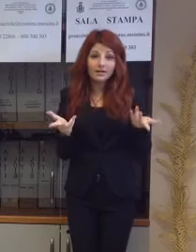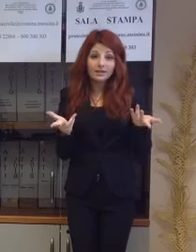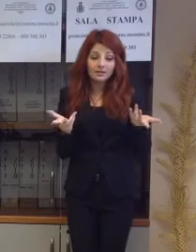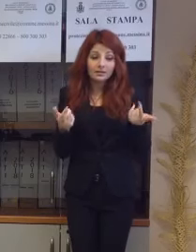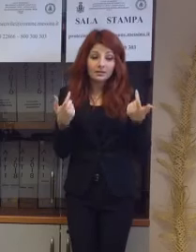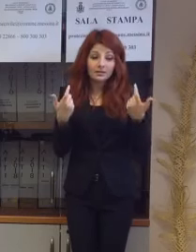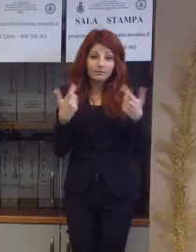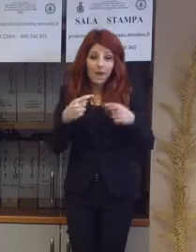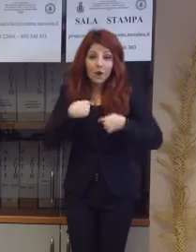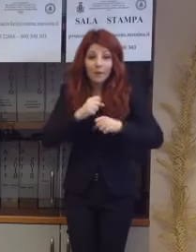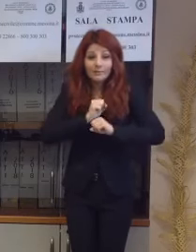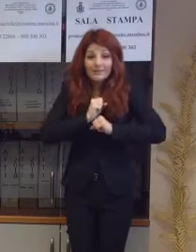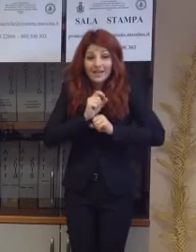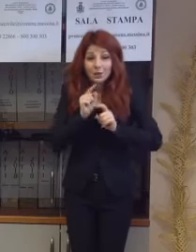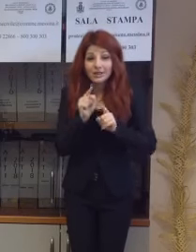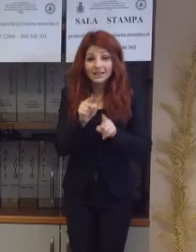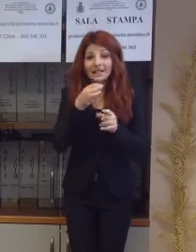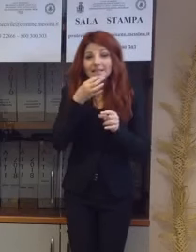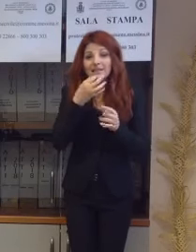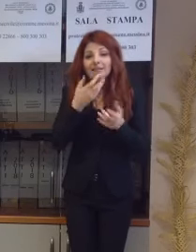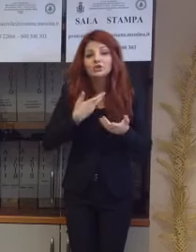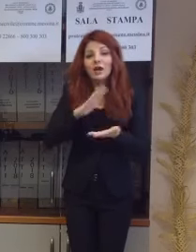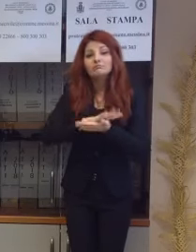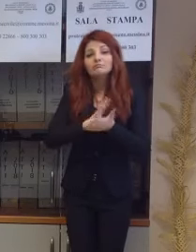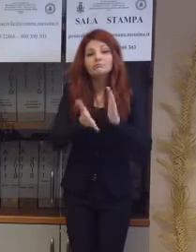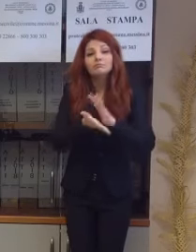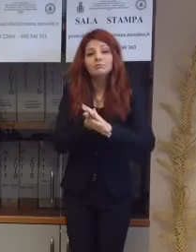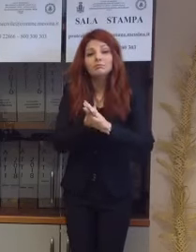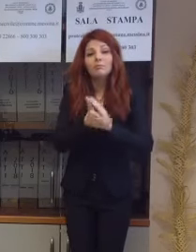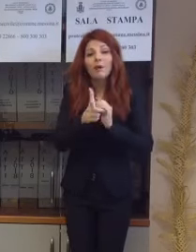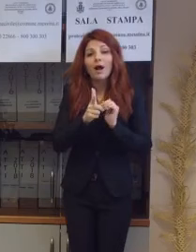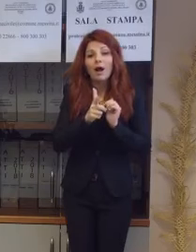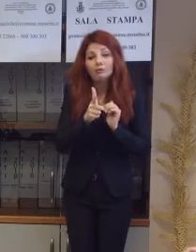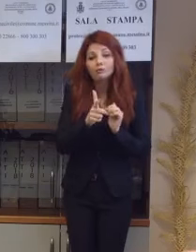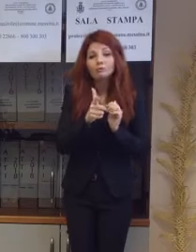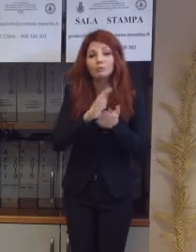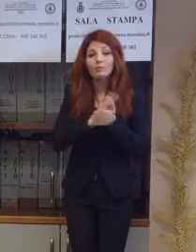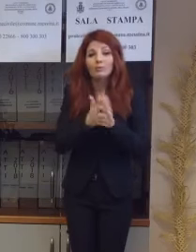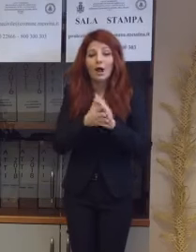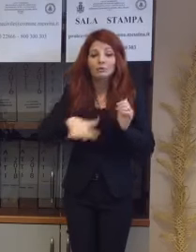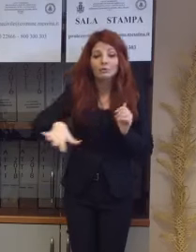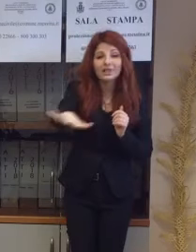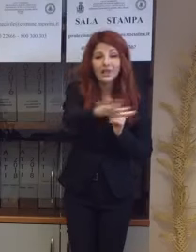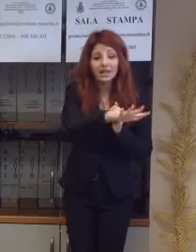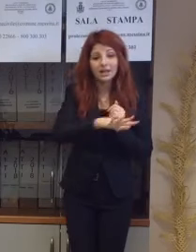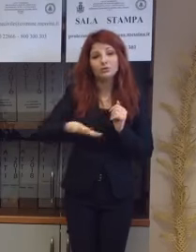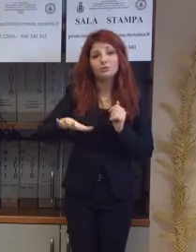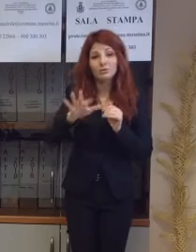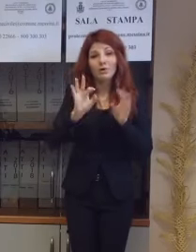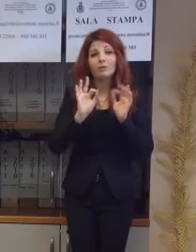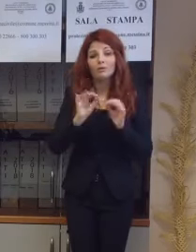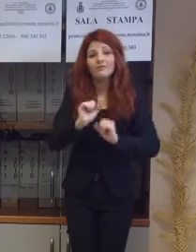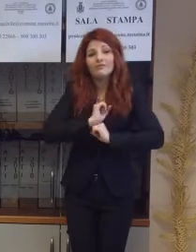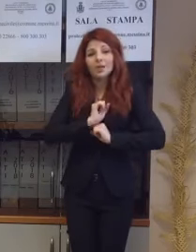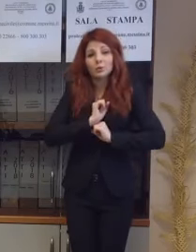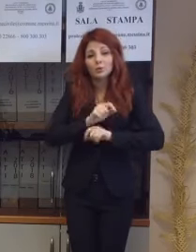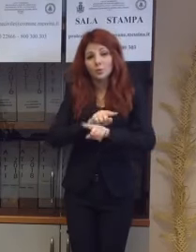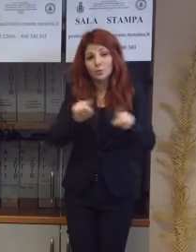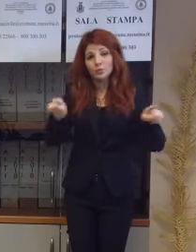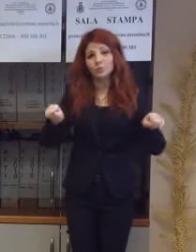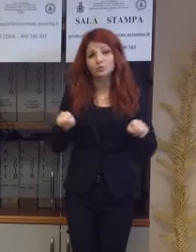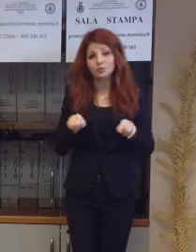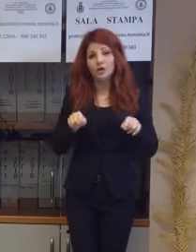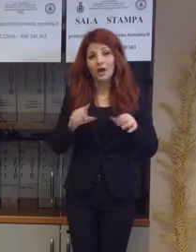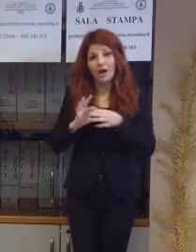propria rispetto e soprattutto fiducia con il territorio, oppure è inutile quelli che sono gli esempi che ci provengono